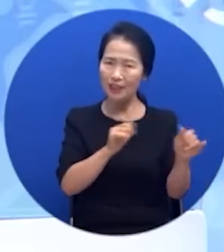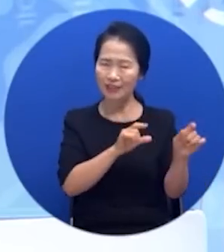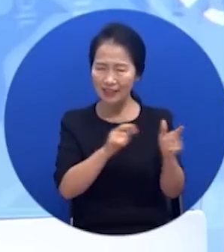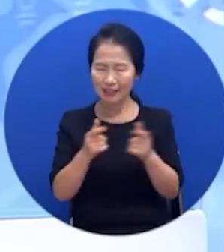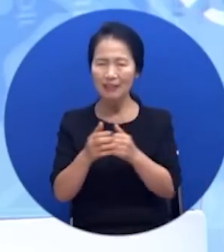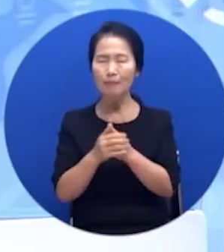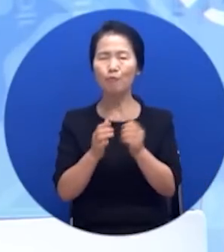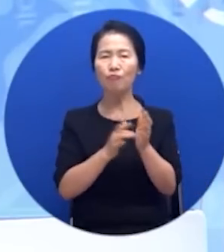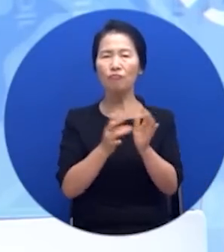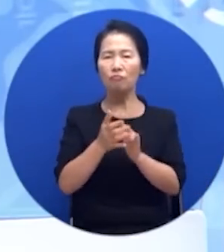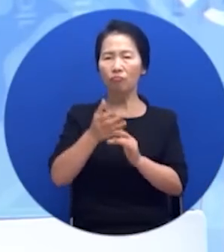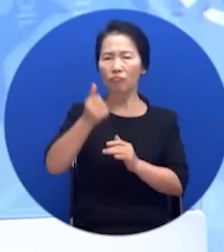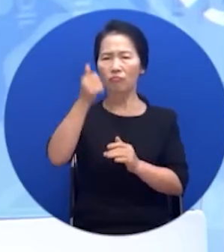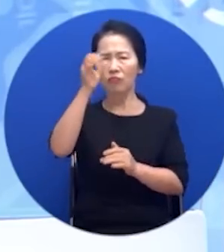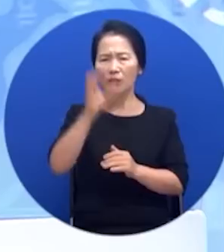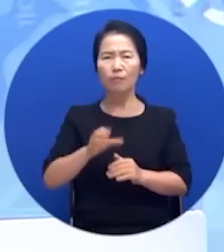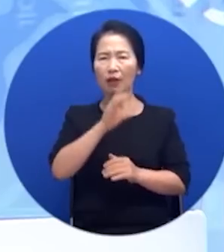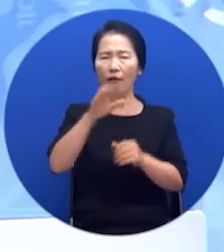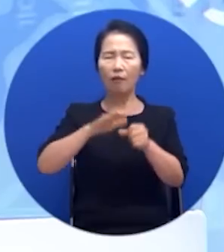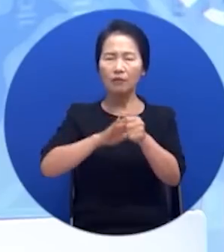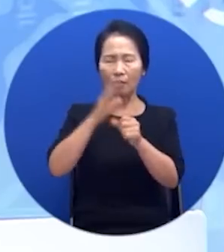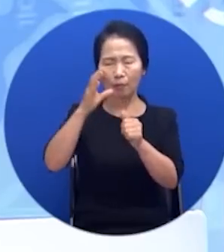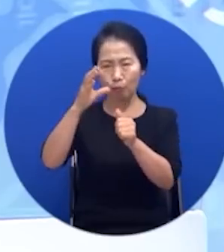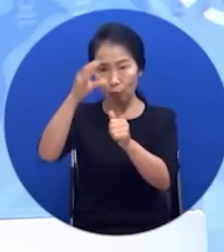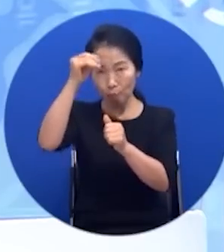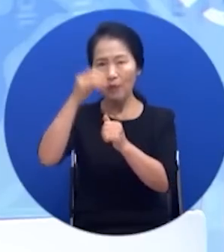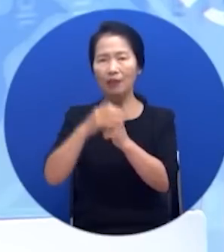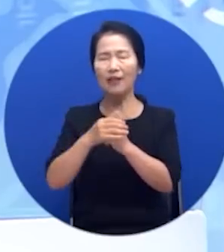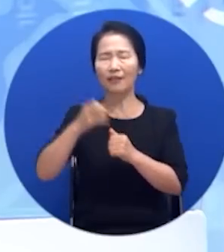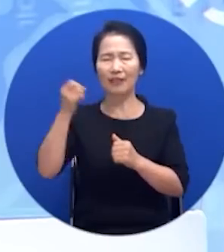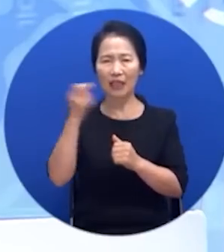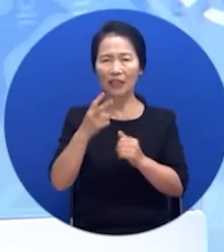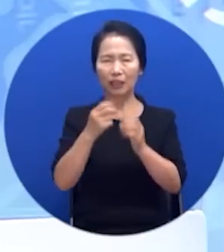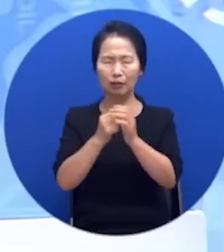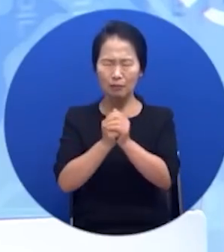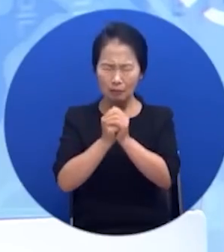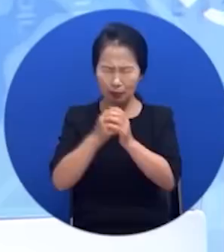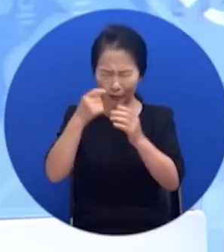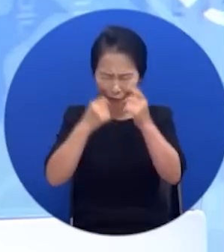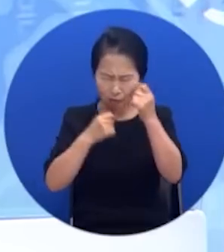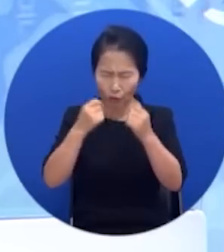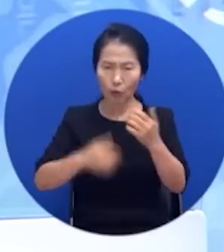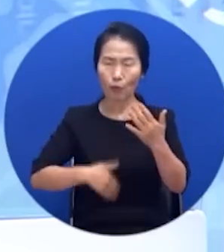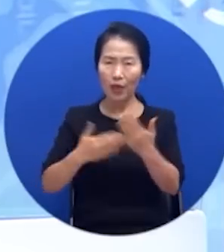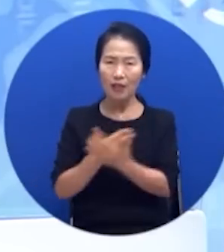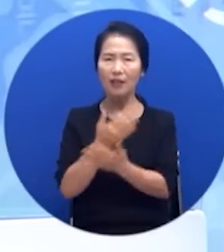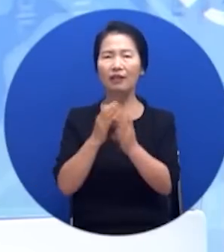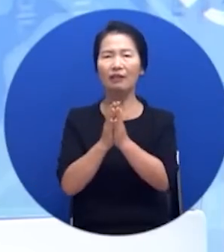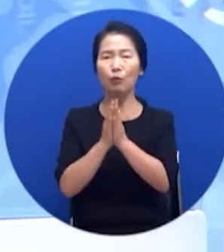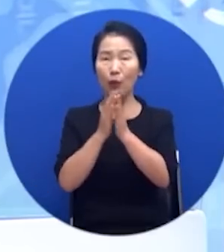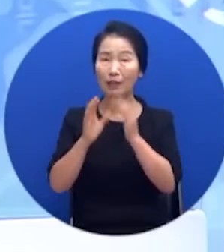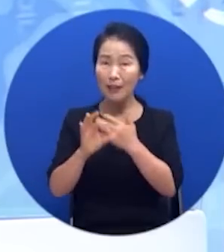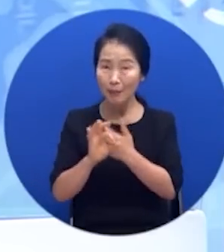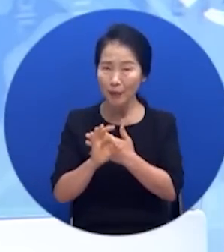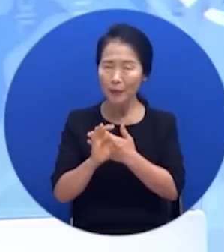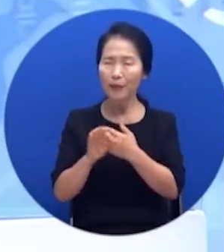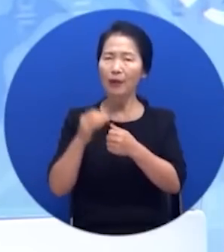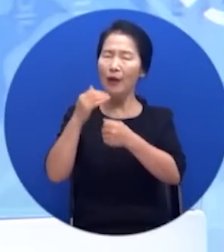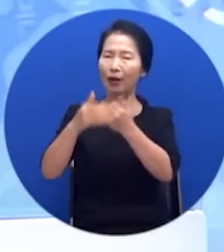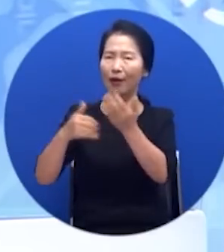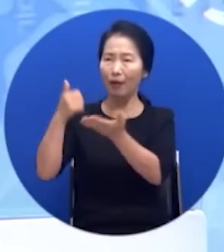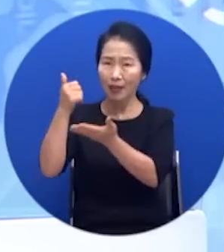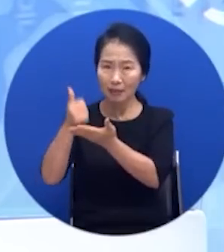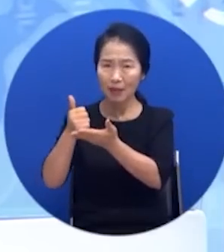예수님의 십자가 사랑을 본받아 다시 한번 눈물로 회개하고 기도한다면 하나님께서 이